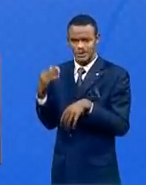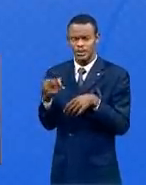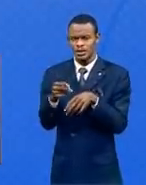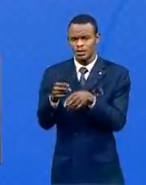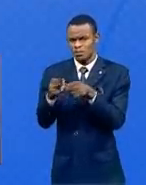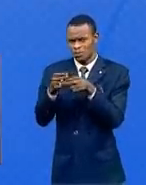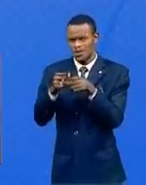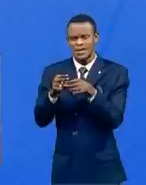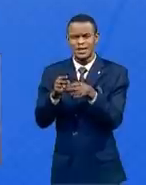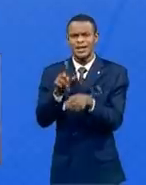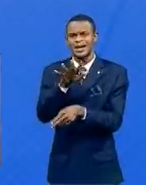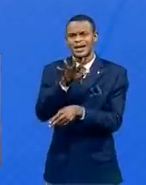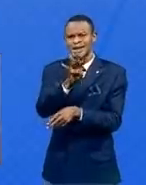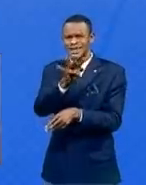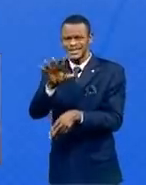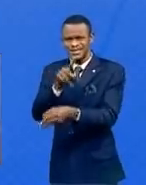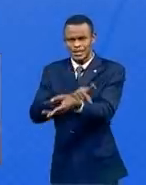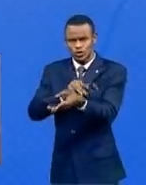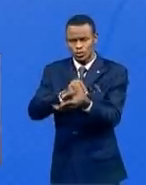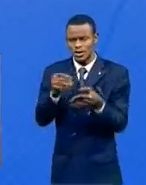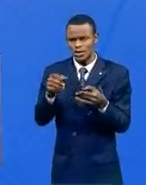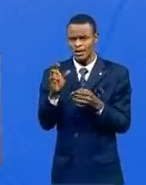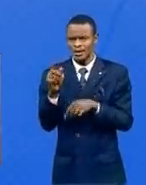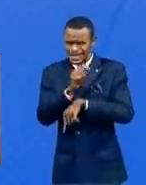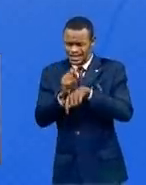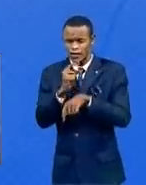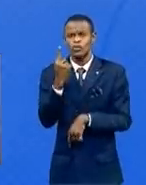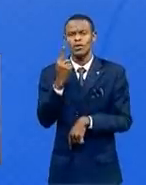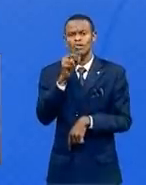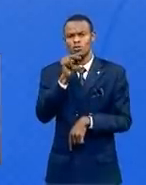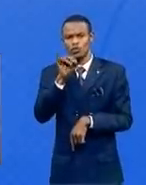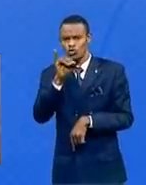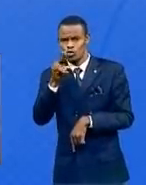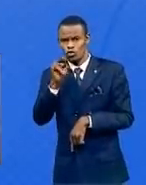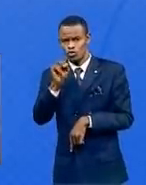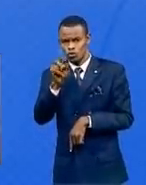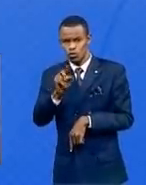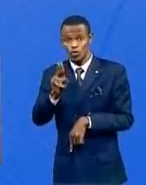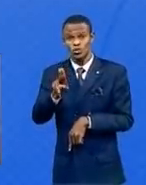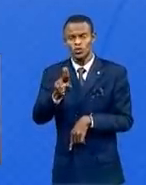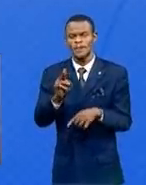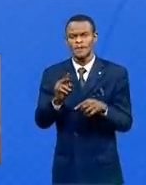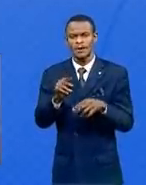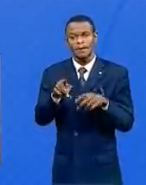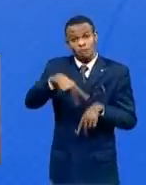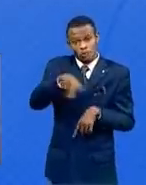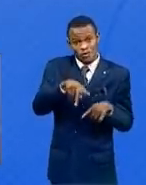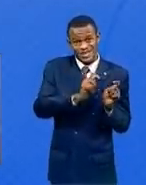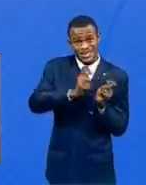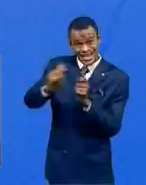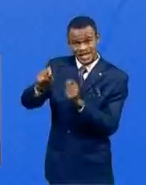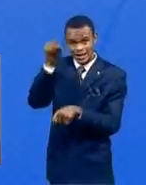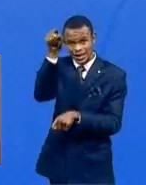de Moussebe, secteur nord de Kunga, territoire de Nyunzu. Les intéressés se sont rendus auprès de forces armées de la